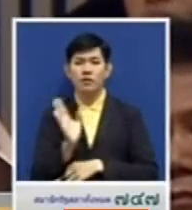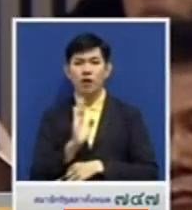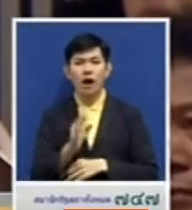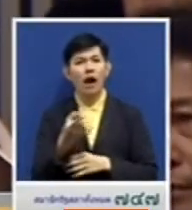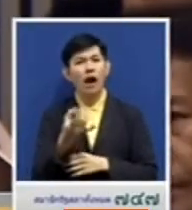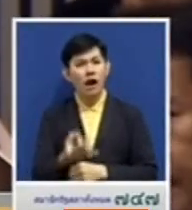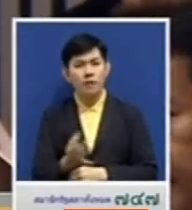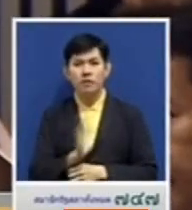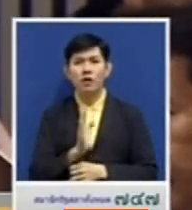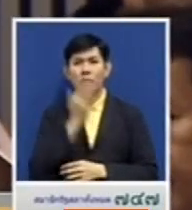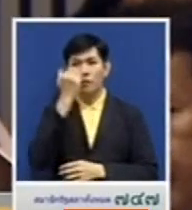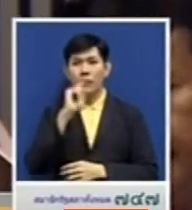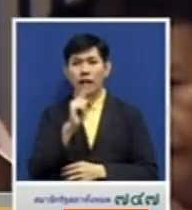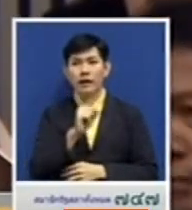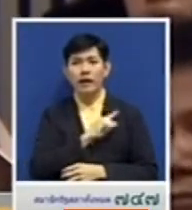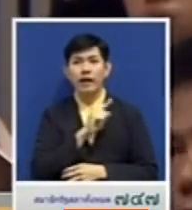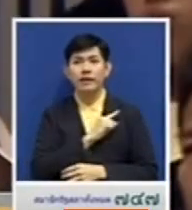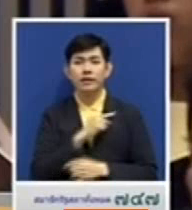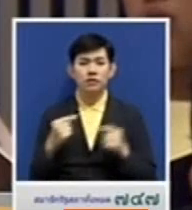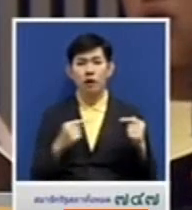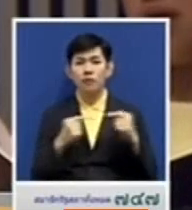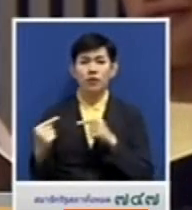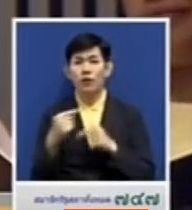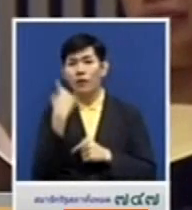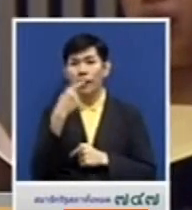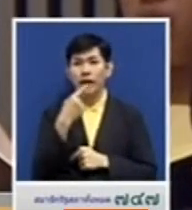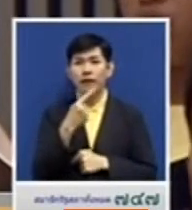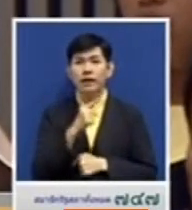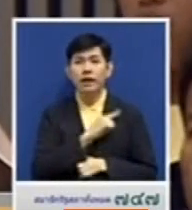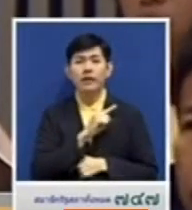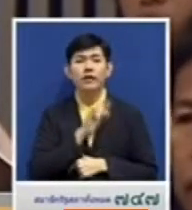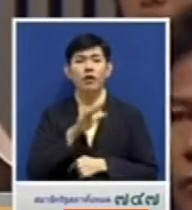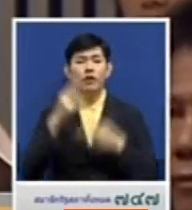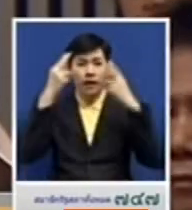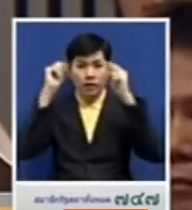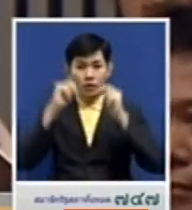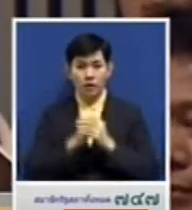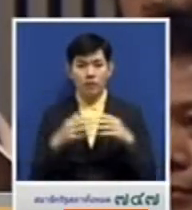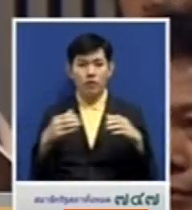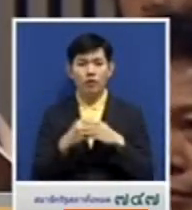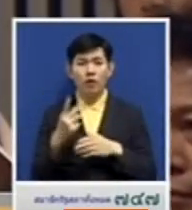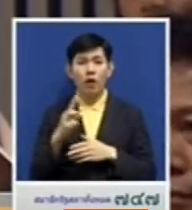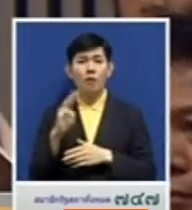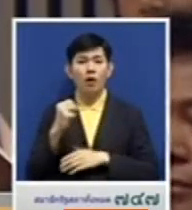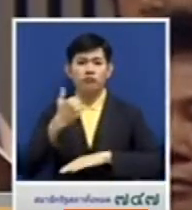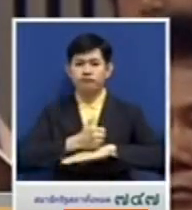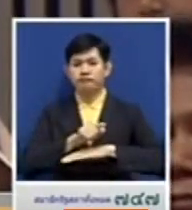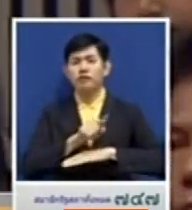ไรเพราะว่าหน้าที่ในการตอบโต้ผู้อภิปรายเป็นหน้าที่ของนายกรัฐมนตรีและคณะรัฐมนตรีครับขอบคุณมาก